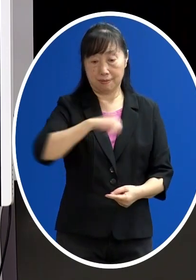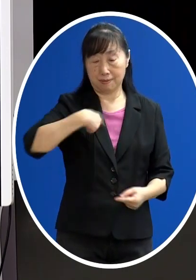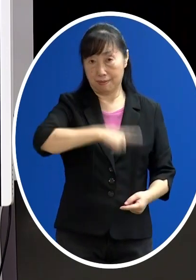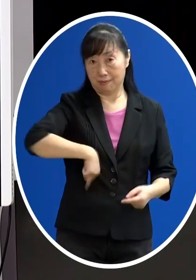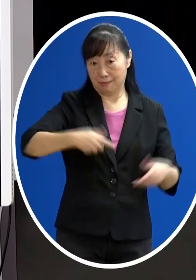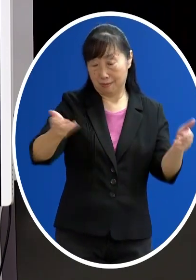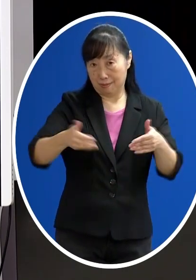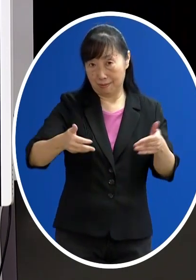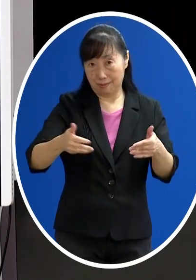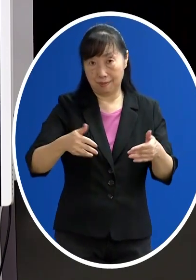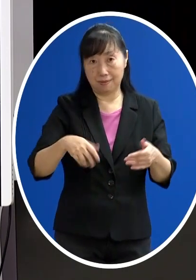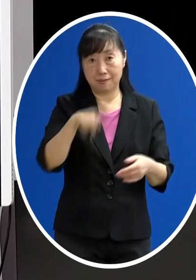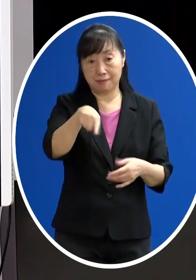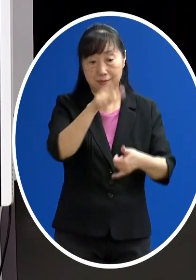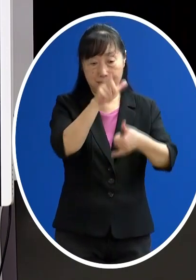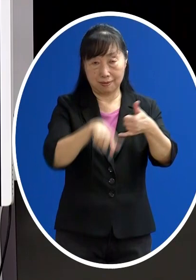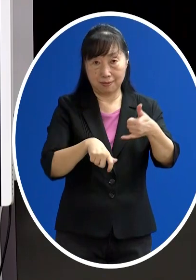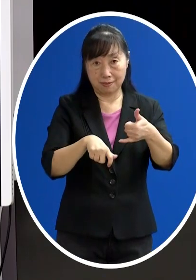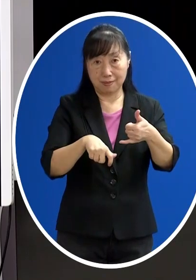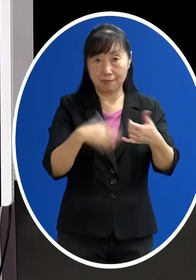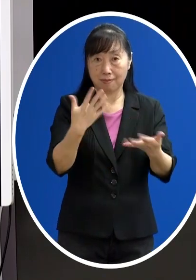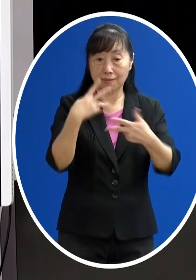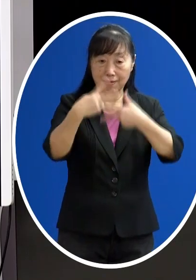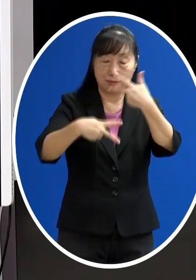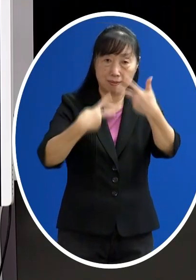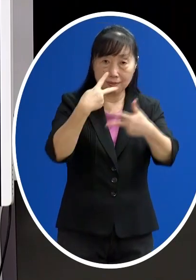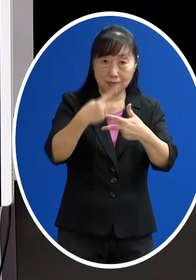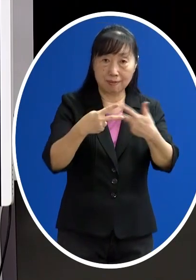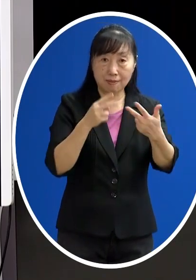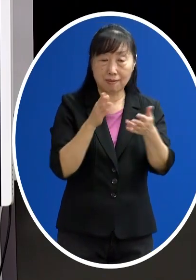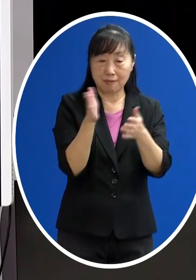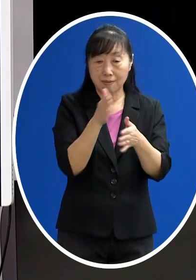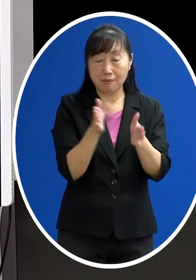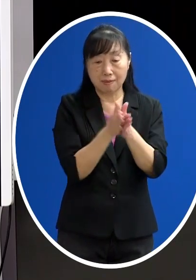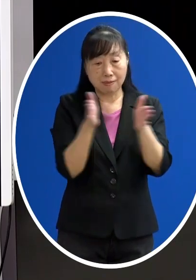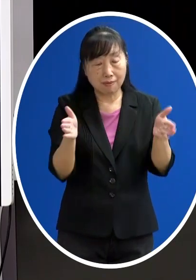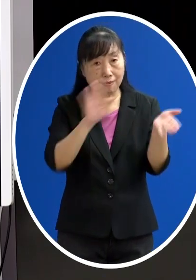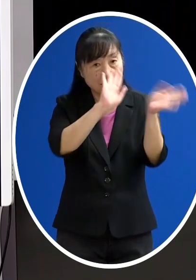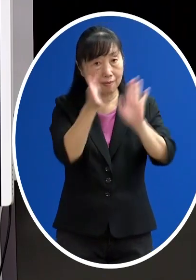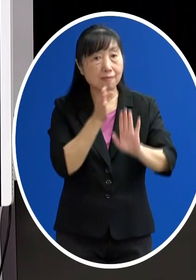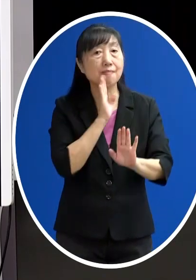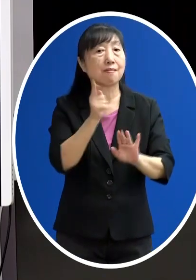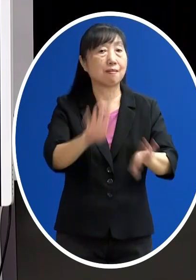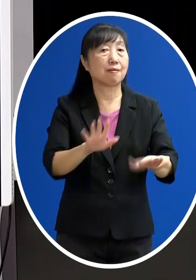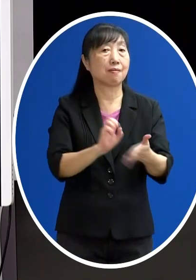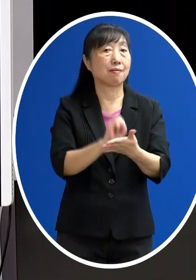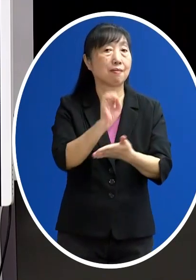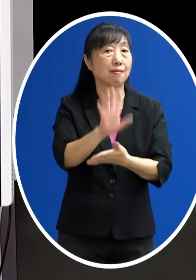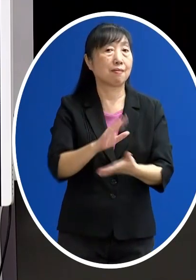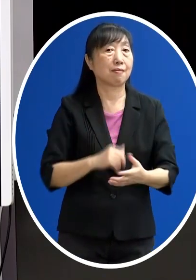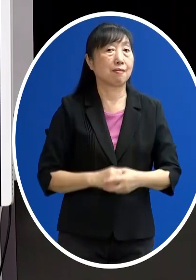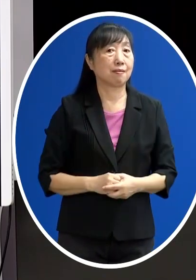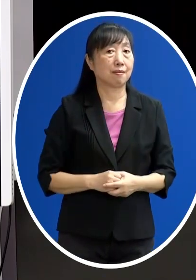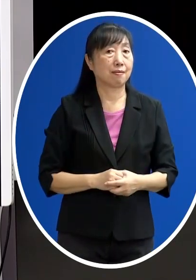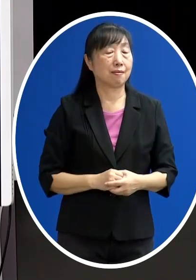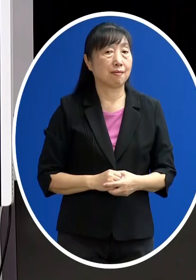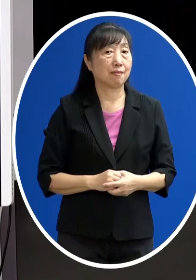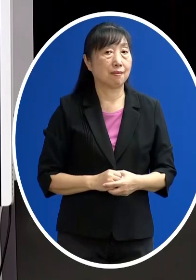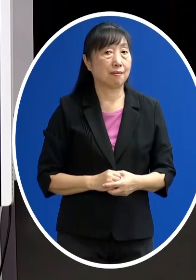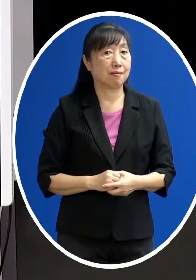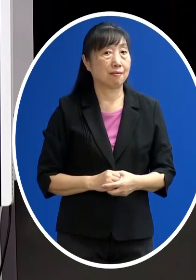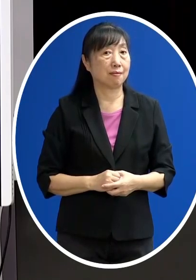那这些治疗个案在过去2个多礼拜的一些状况，跟大家做一些报告。下一张。好，那这